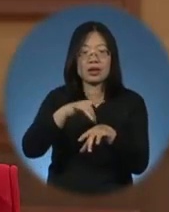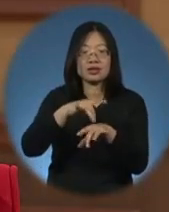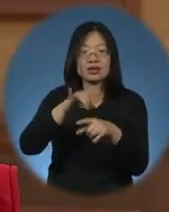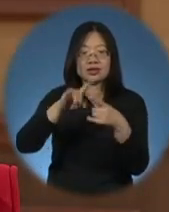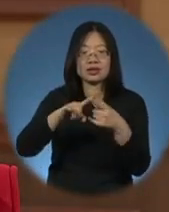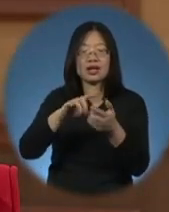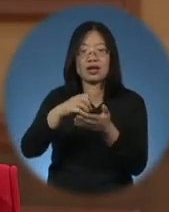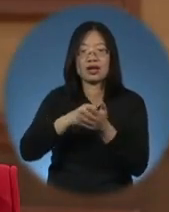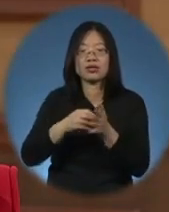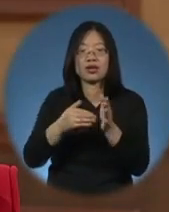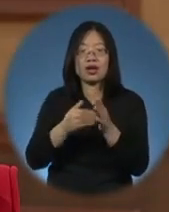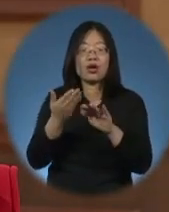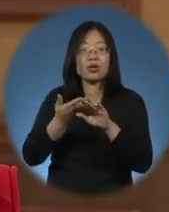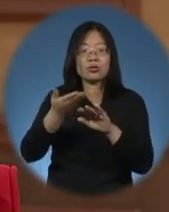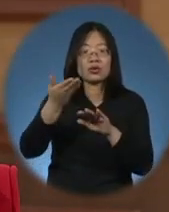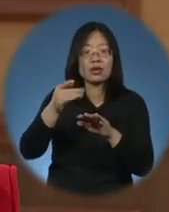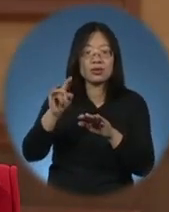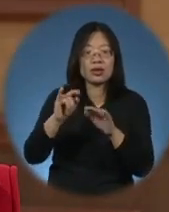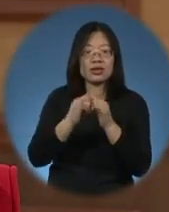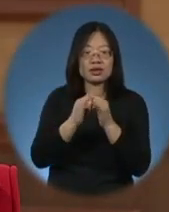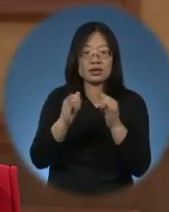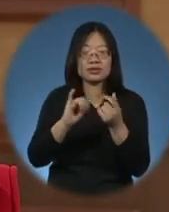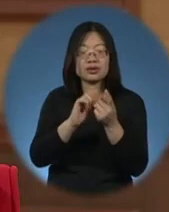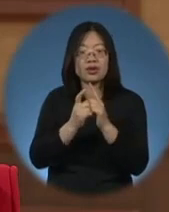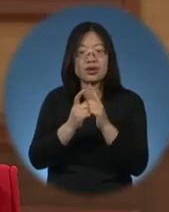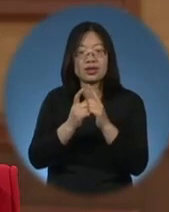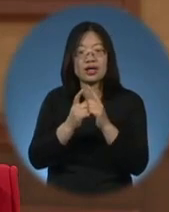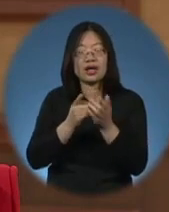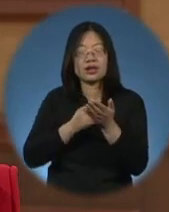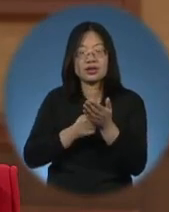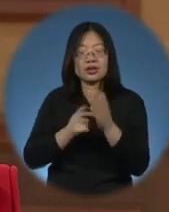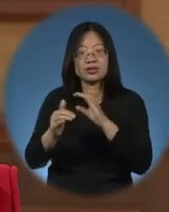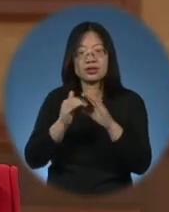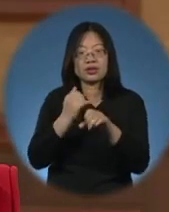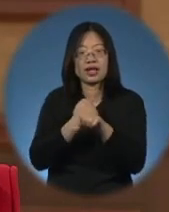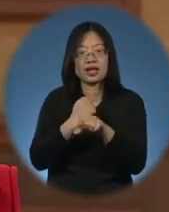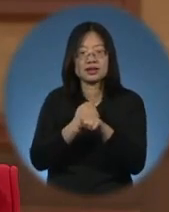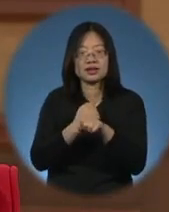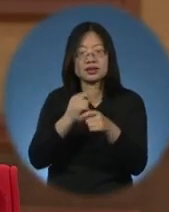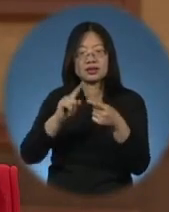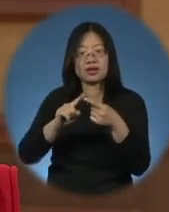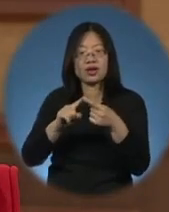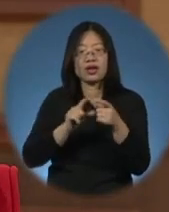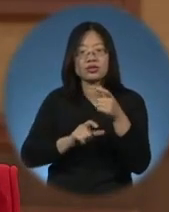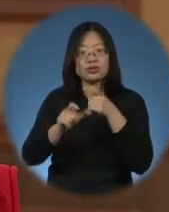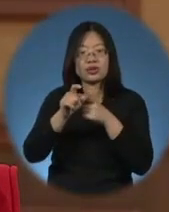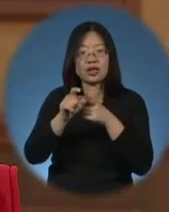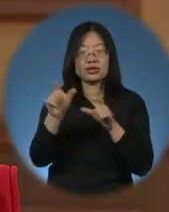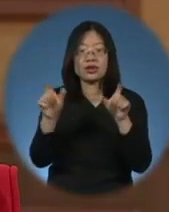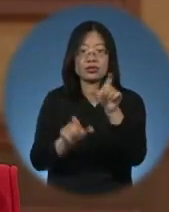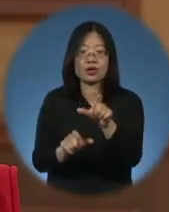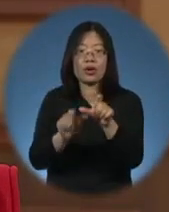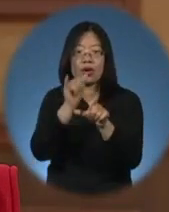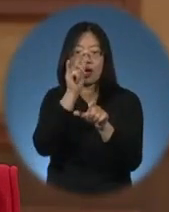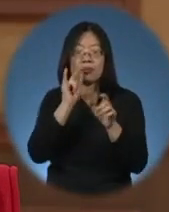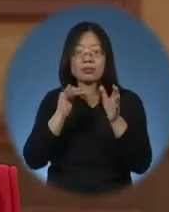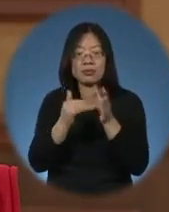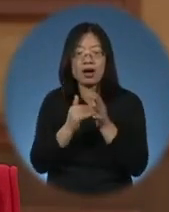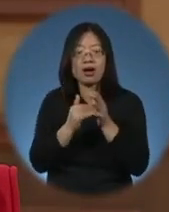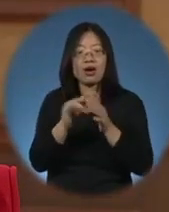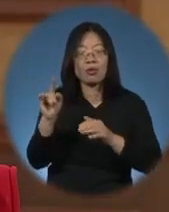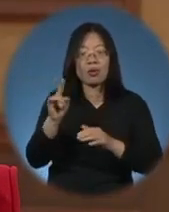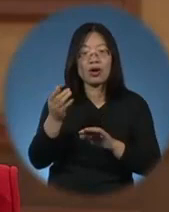유지한 채로 그 위에다가 사람들이 서로 의견 소통을 하는 채널을 제가 추가적으로 막 넣는 거예요. 네, 그거를